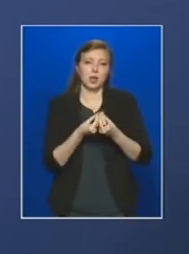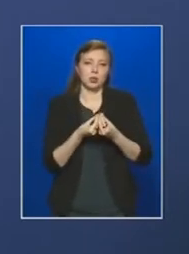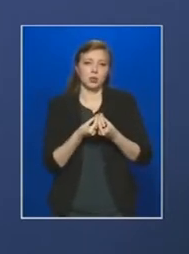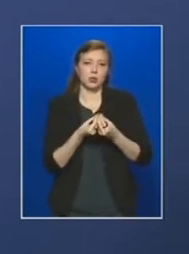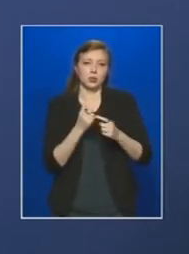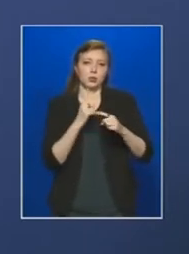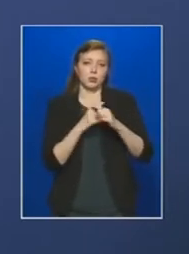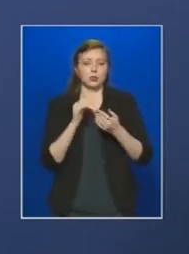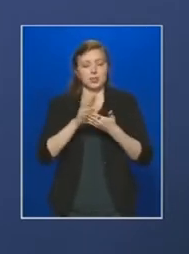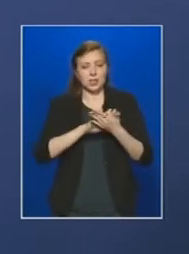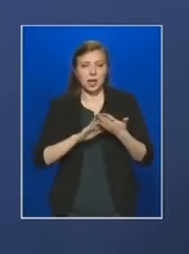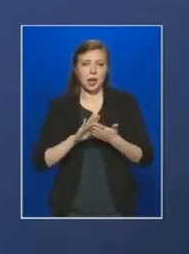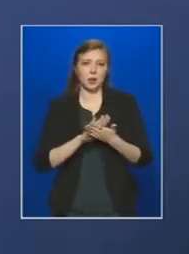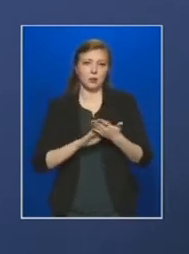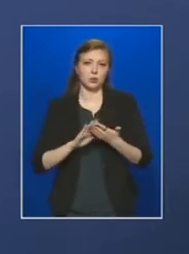a